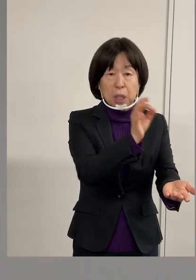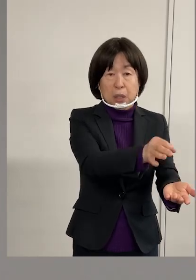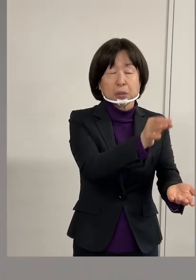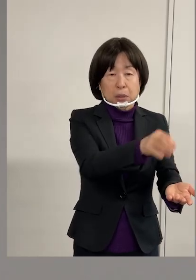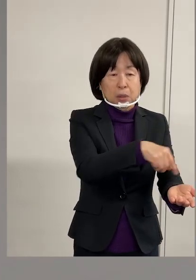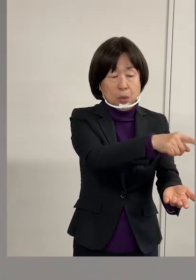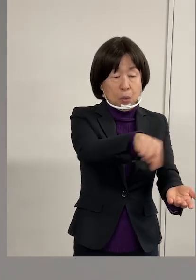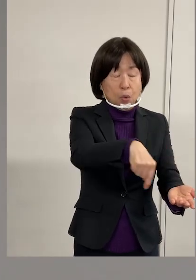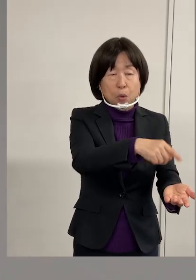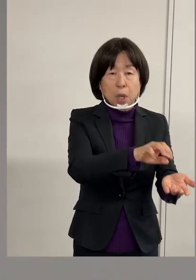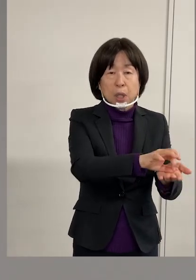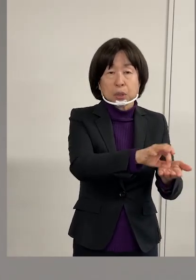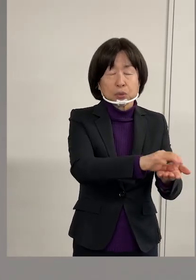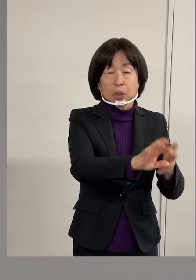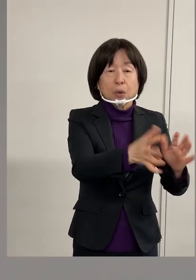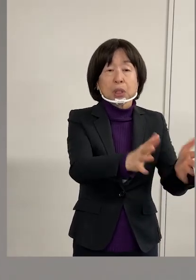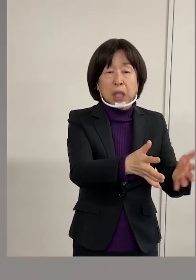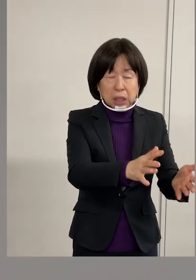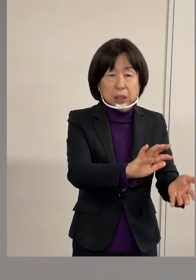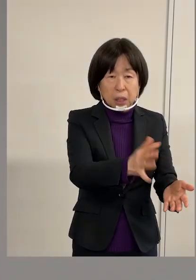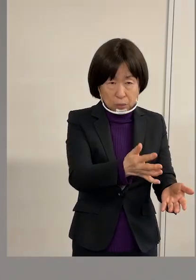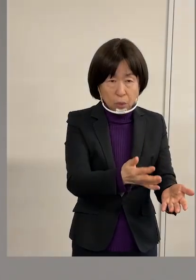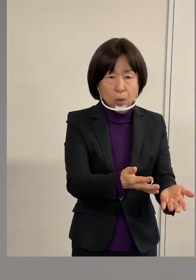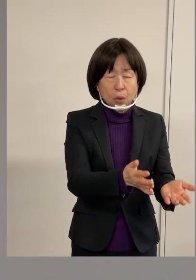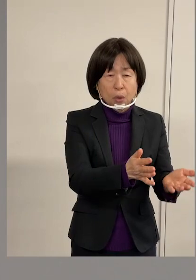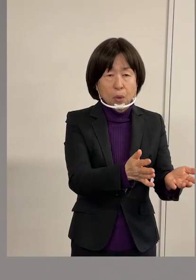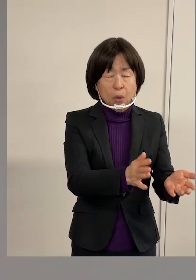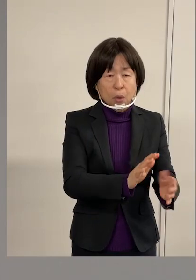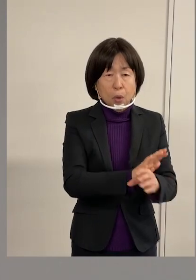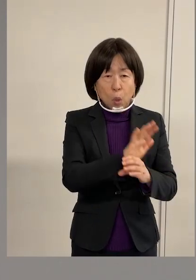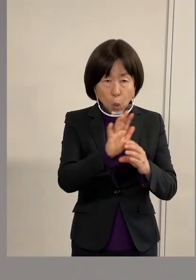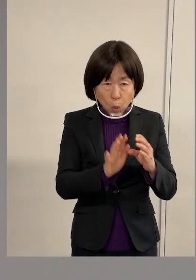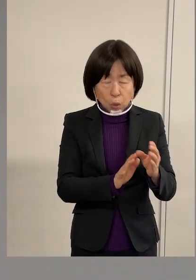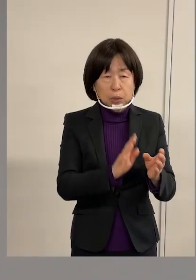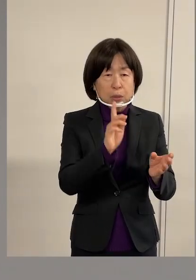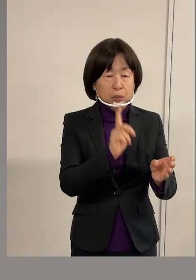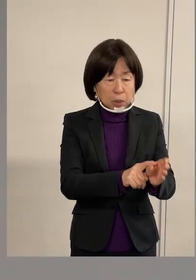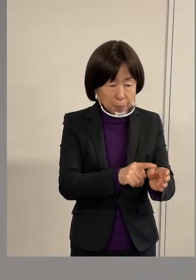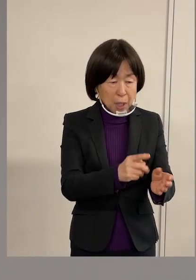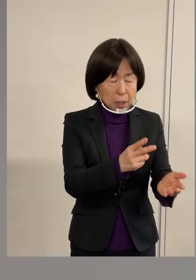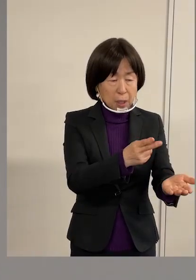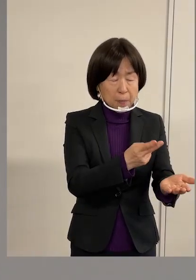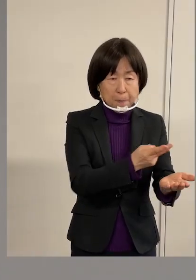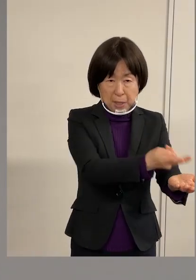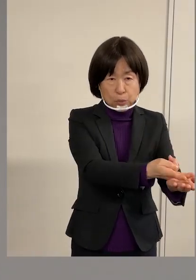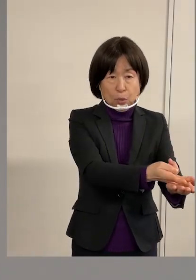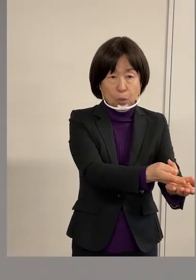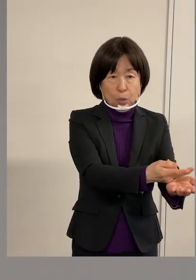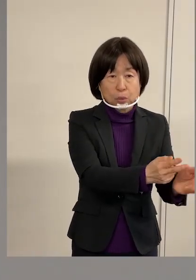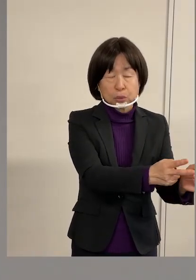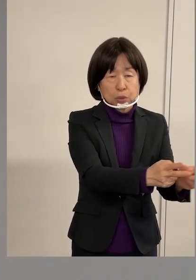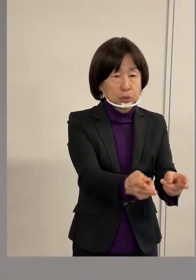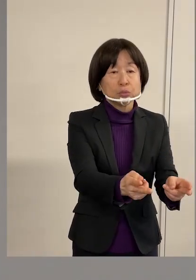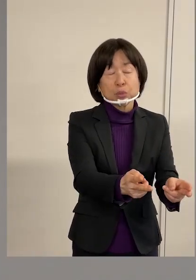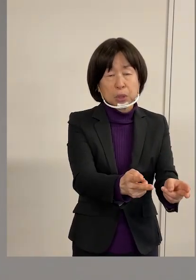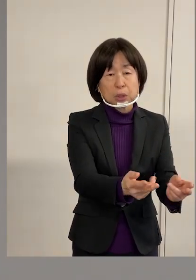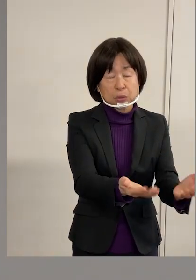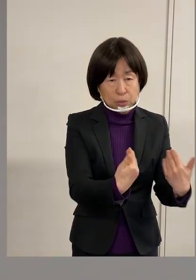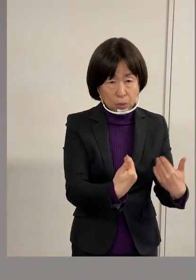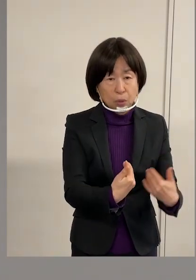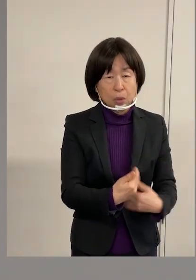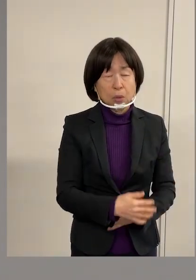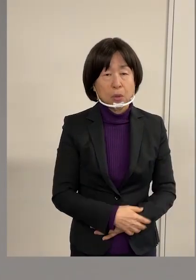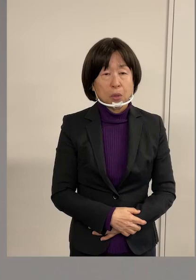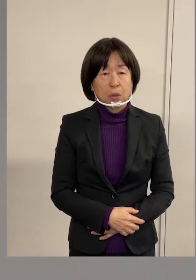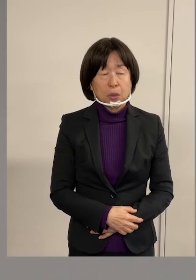まあそのあたり多分見直してくると思いますが、そこは、ちょっとまだよく見えないので、まあ、令